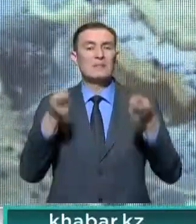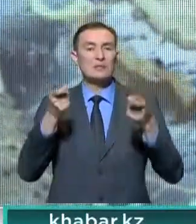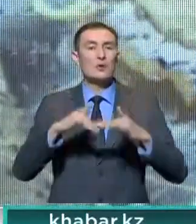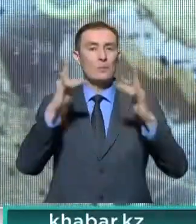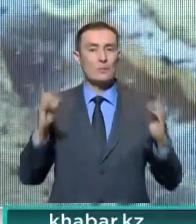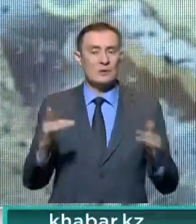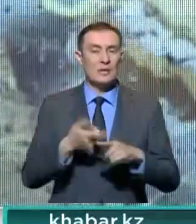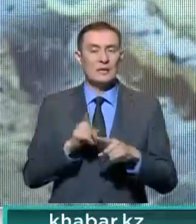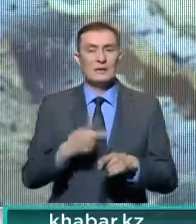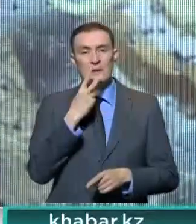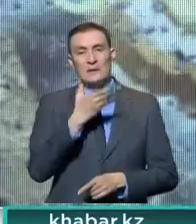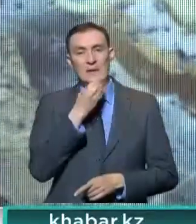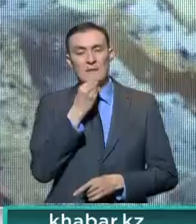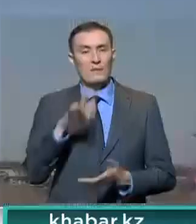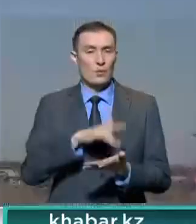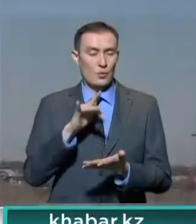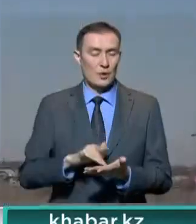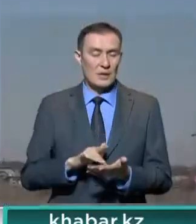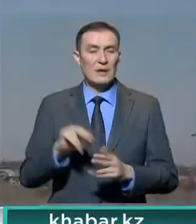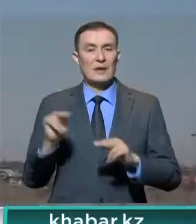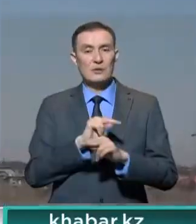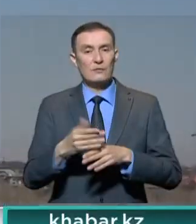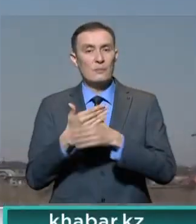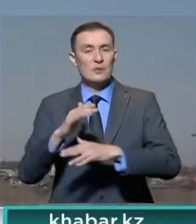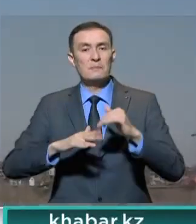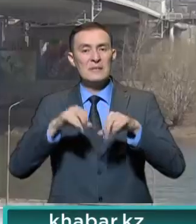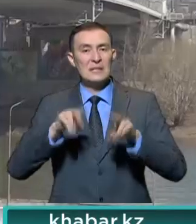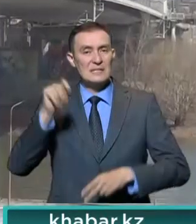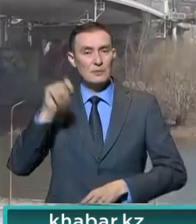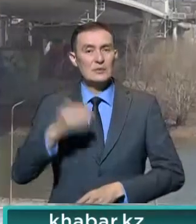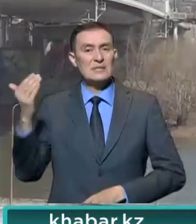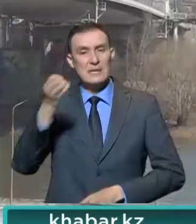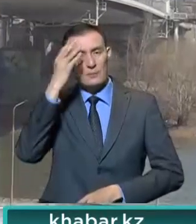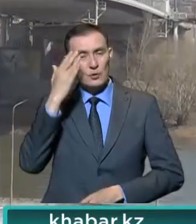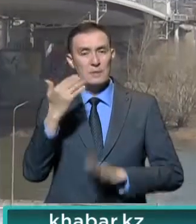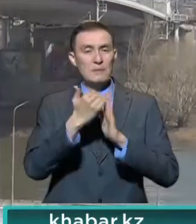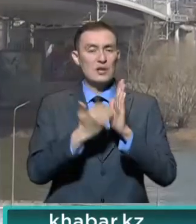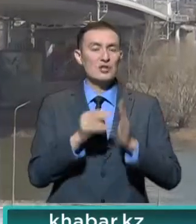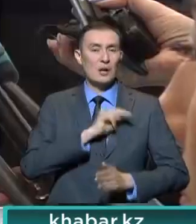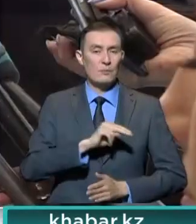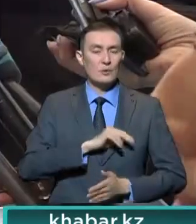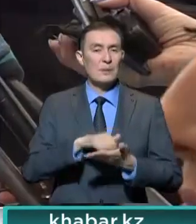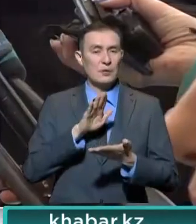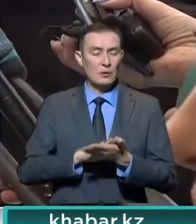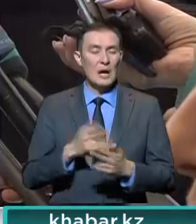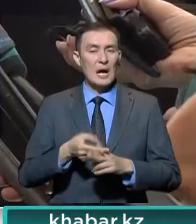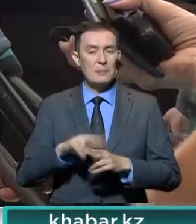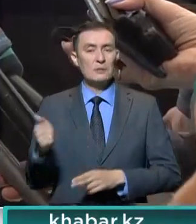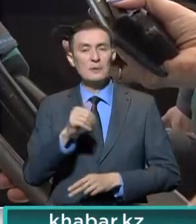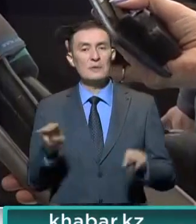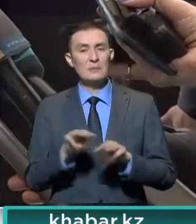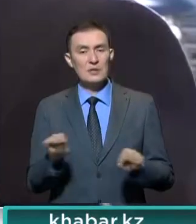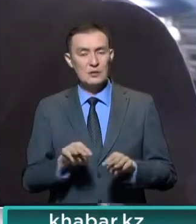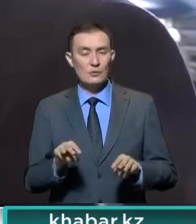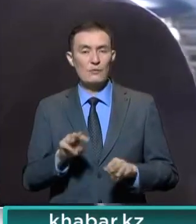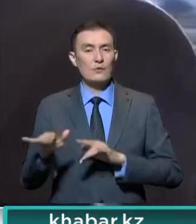является визитной карточкой города. В реконструкции помогут специалисты из Японии. Уже определен перечень работ. Об этом премьер-министру Алихану